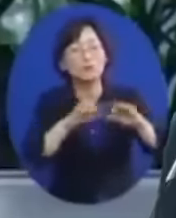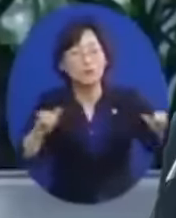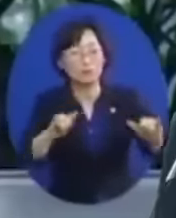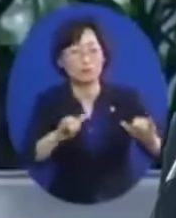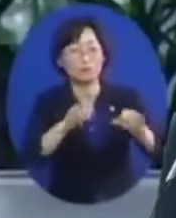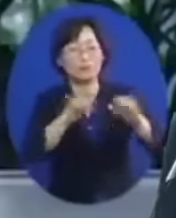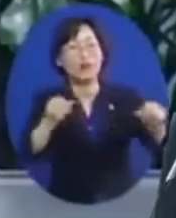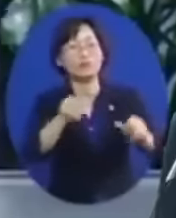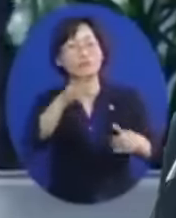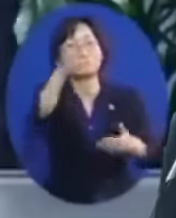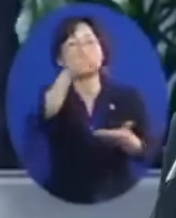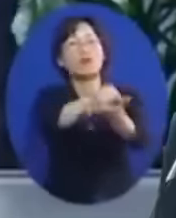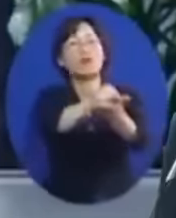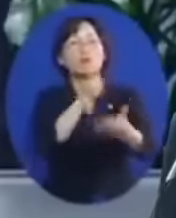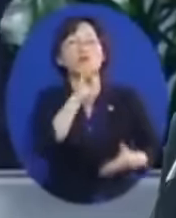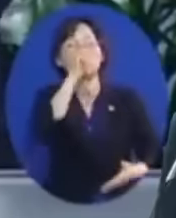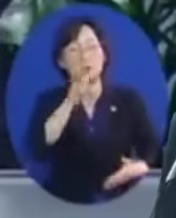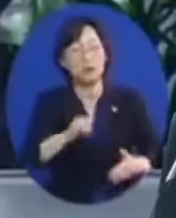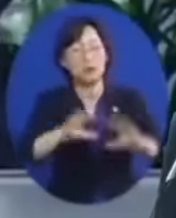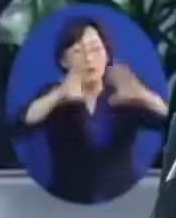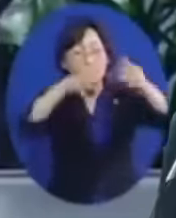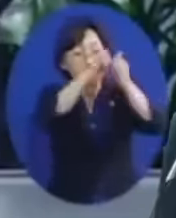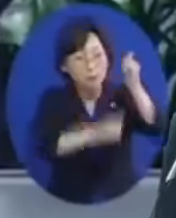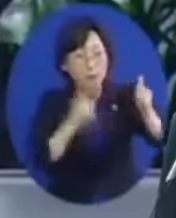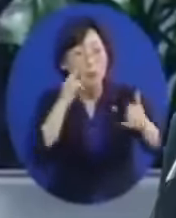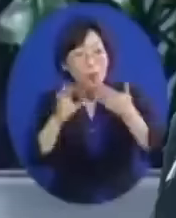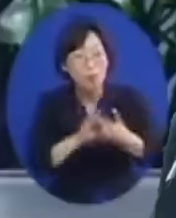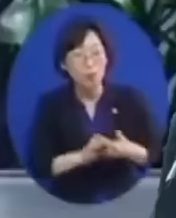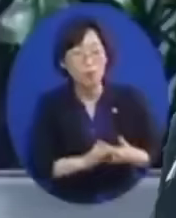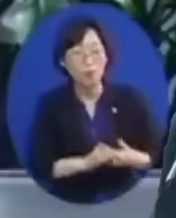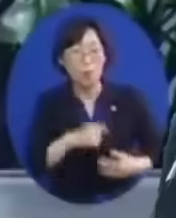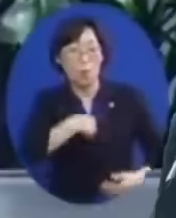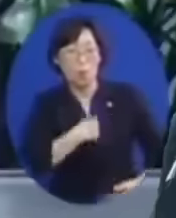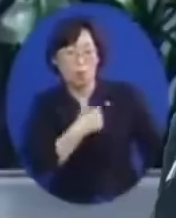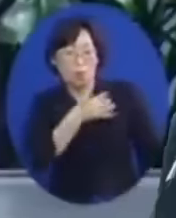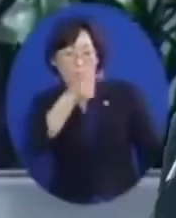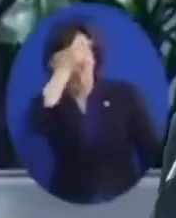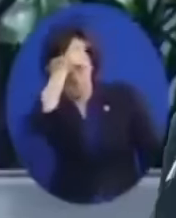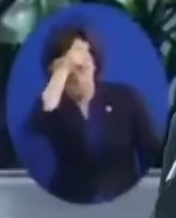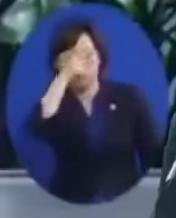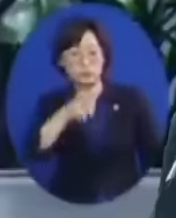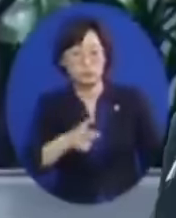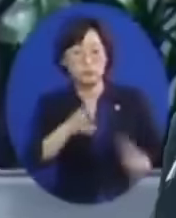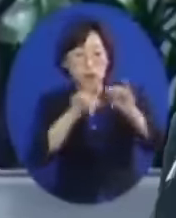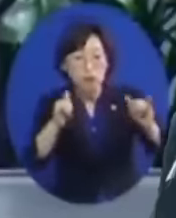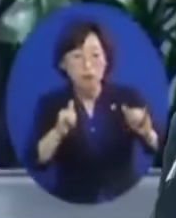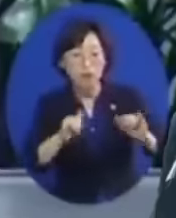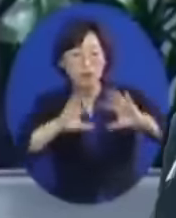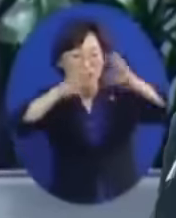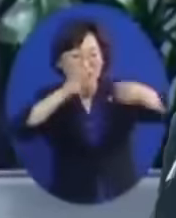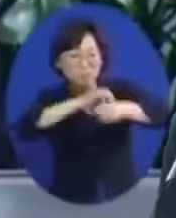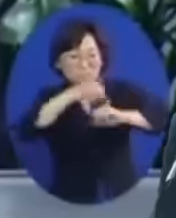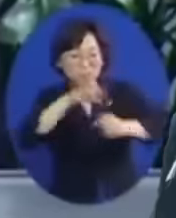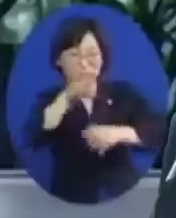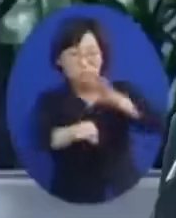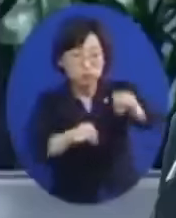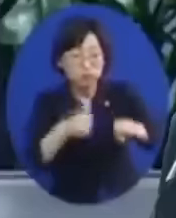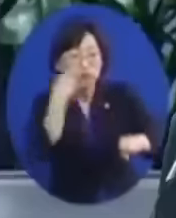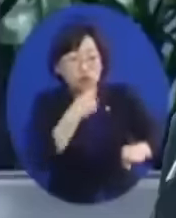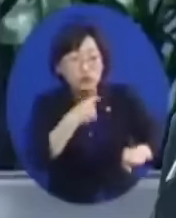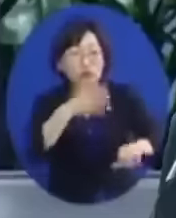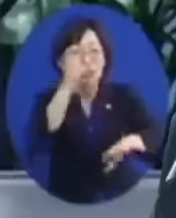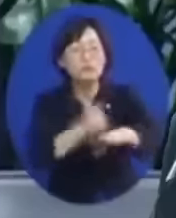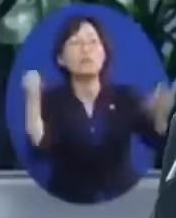차지한다. 우리가 세계 역사를 볼지라도 독재자들이 세계를 정복한 것 같으나 다 망하고 말았습니다. 온유한